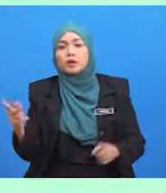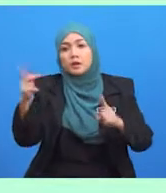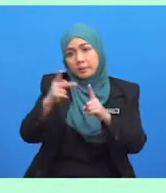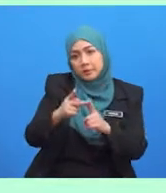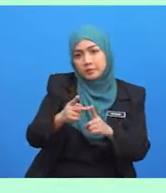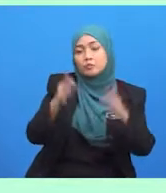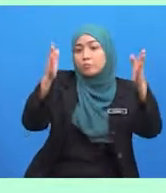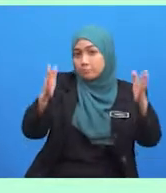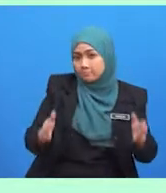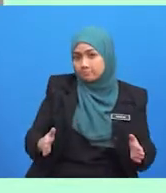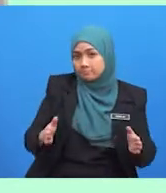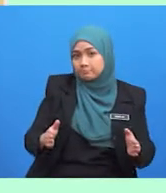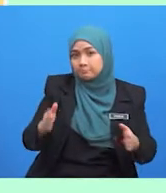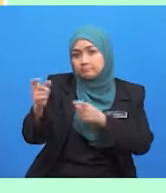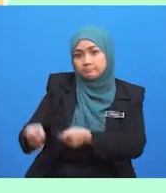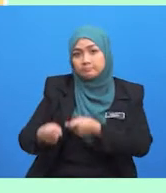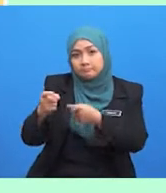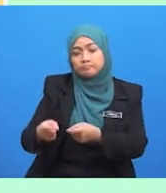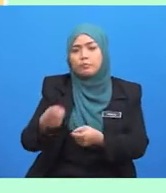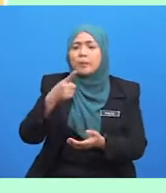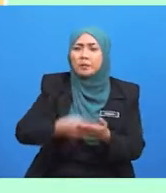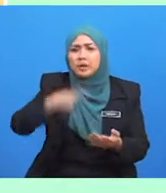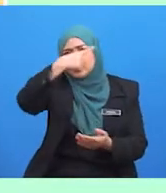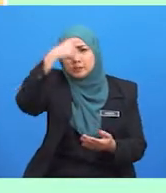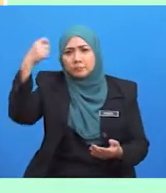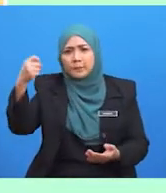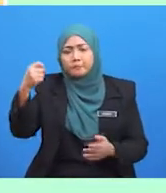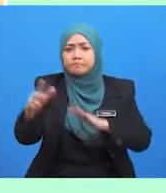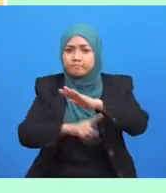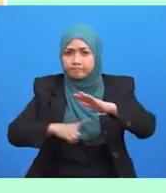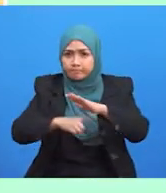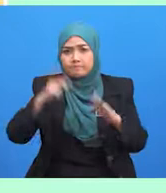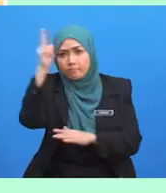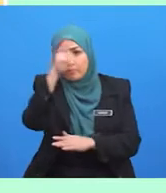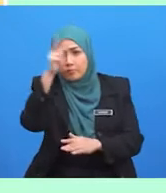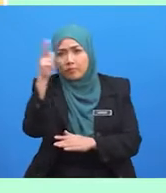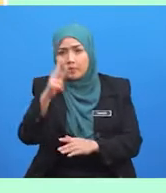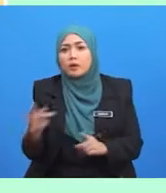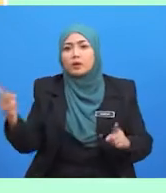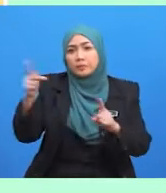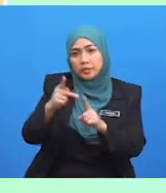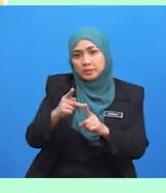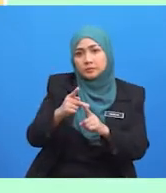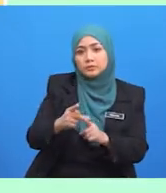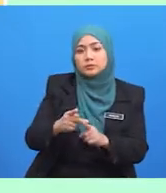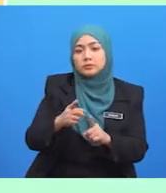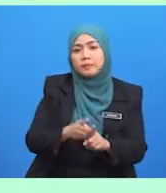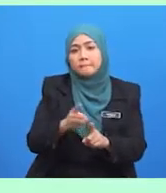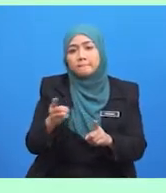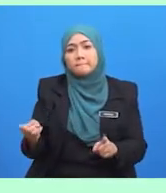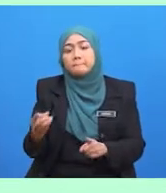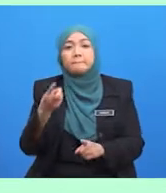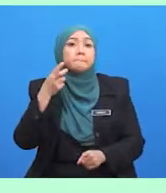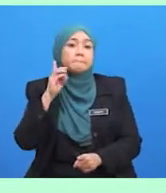Murid-murid, pernahkah anda fikir tentang kesan dasar kerajaan ini terhadap pasar beras tempatan? Marilah kita